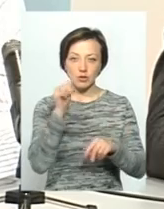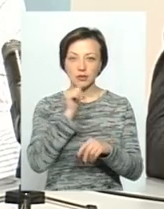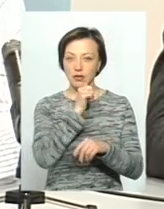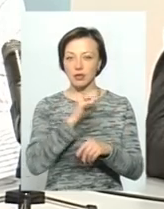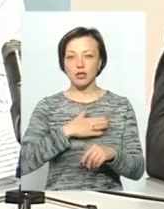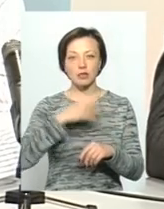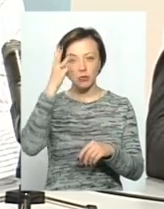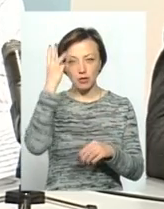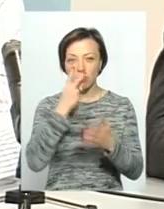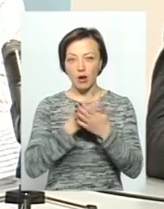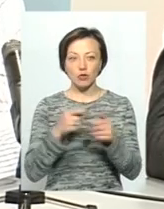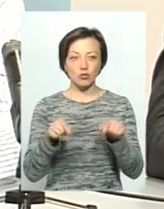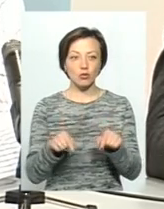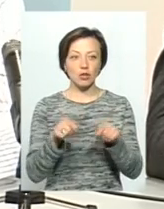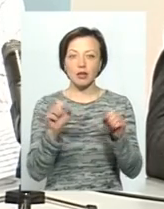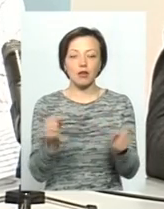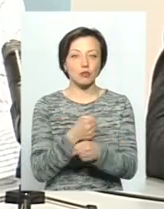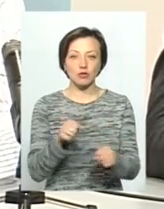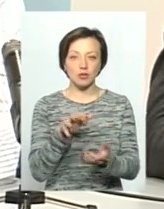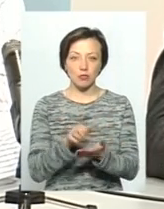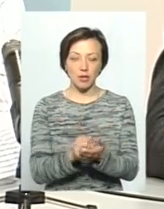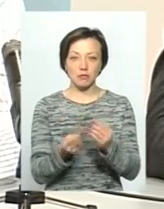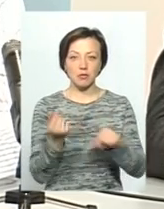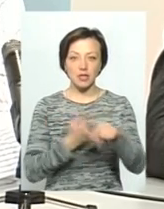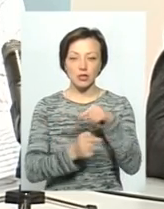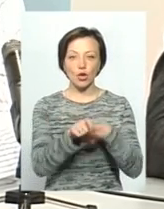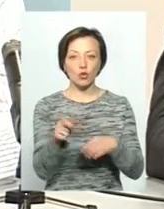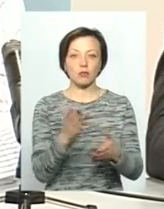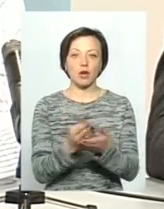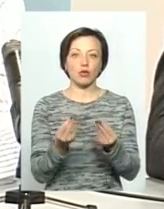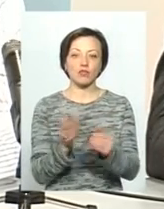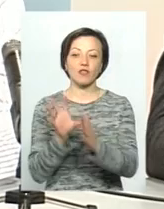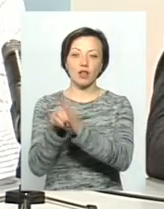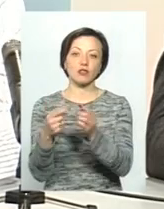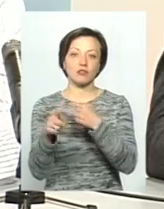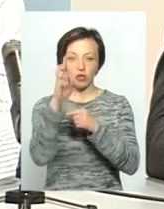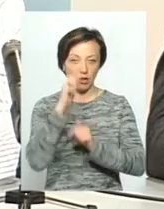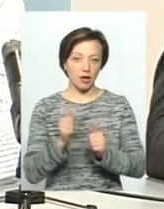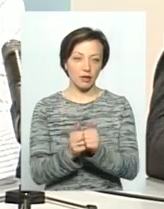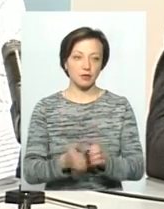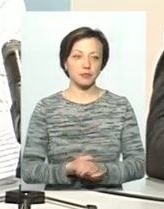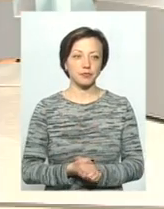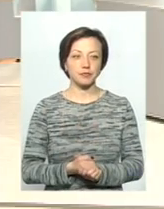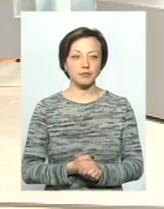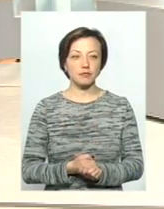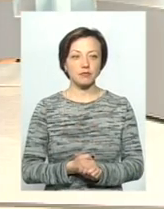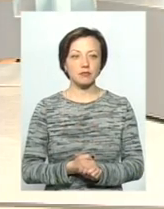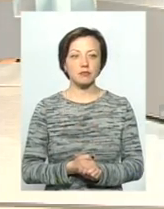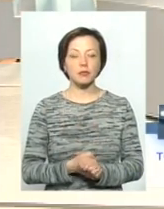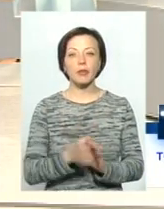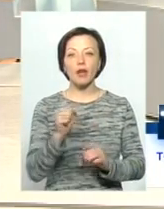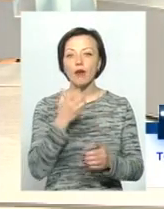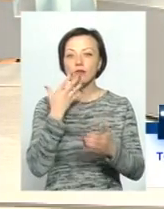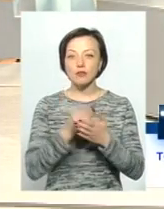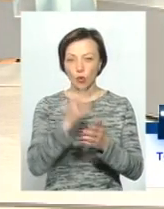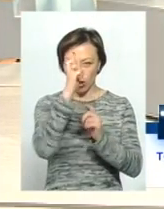хмельничани, коли бачать, що тут неможливо займатися бізнесом, ті люди, які мають гроші, вкладають в другі країни. А в свою